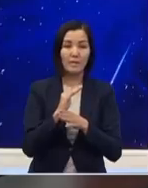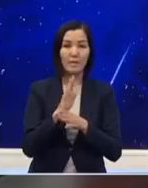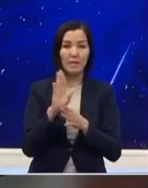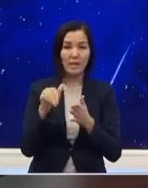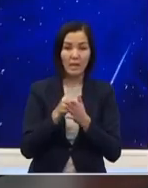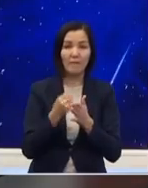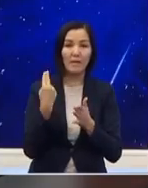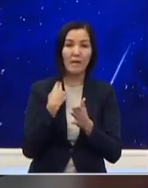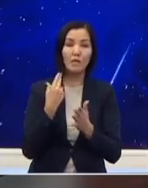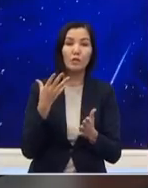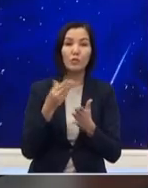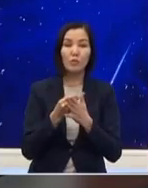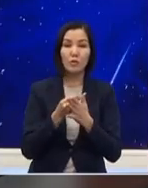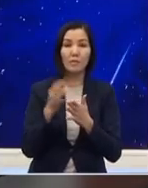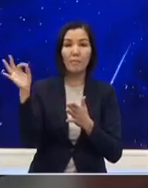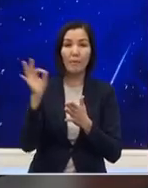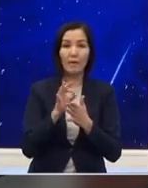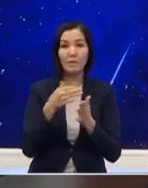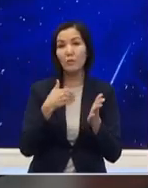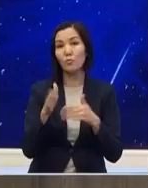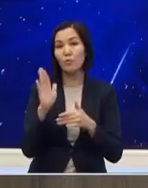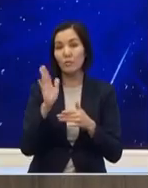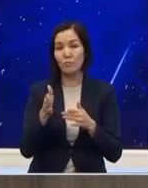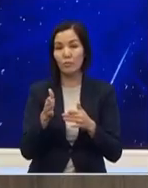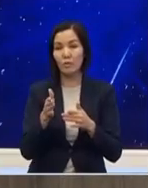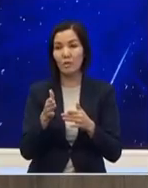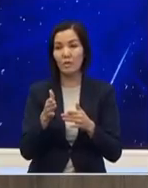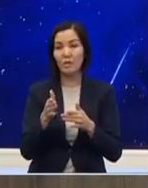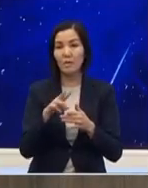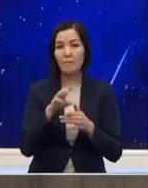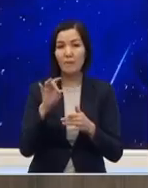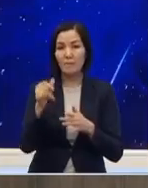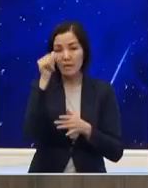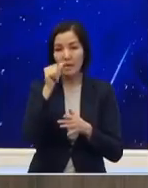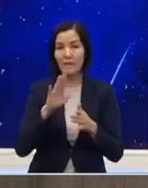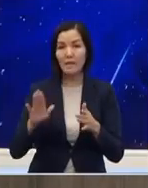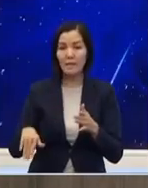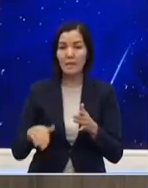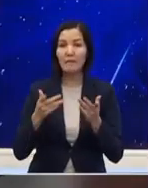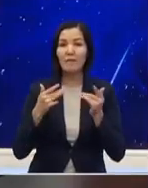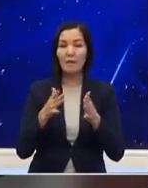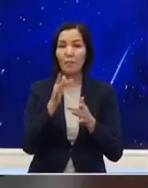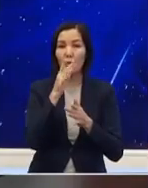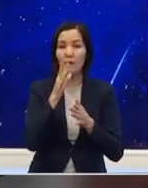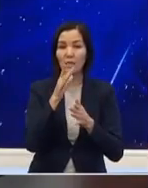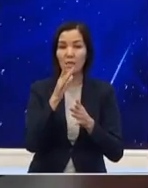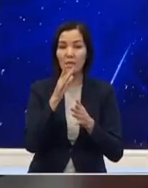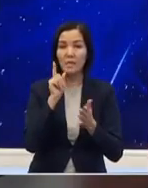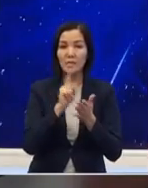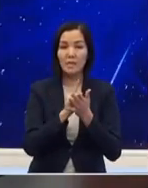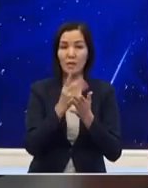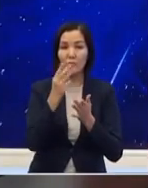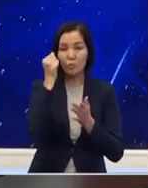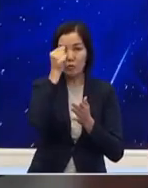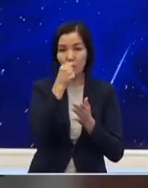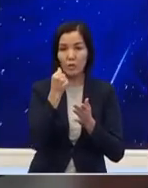жағдайда, бұның өсімпұлдарын есептен шығарылады. Мамыр айынан кейін егер мысалы талап қою мерзімі салық кодексіне сәйкес 3 жыл.